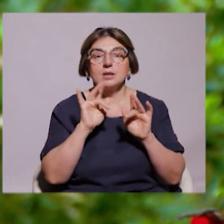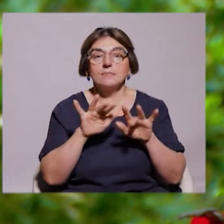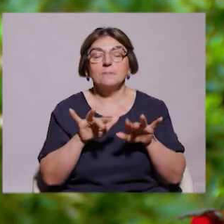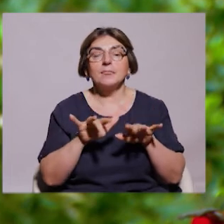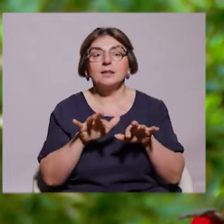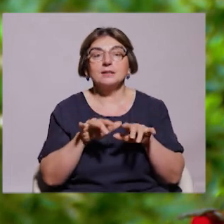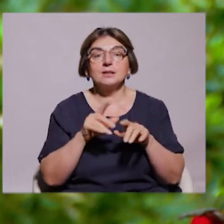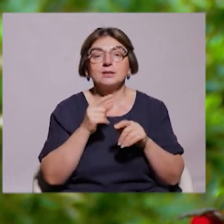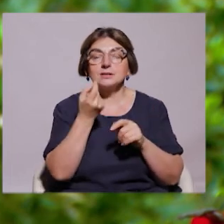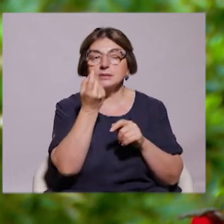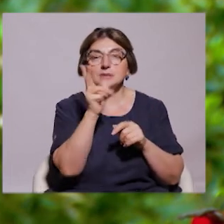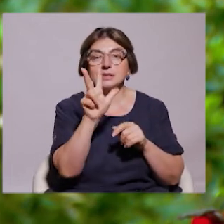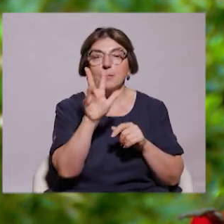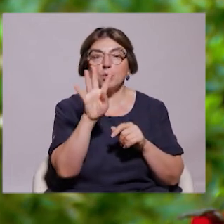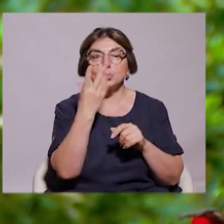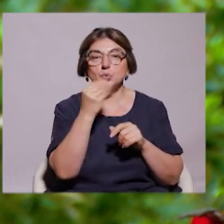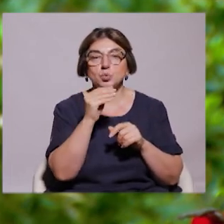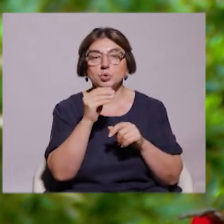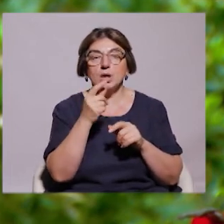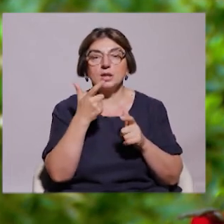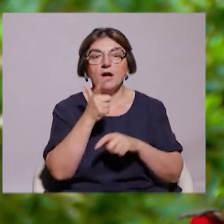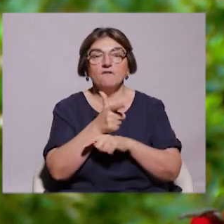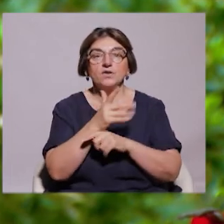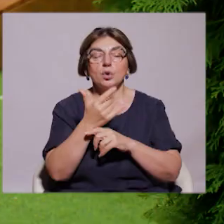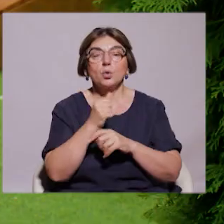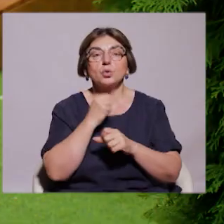3-4 წუთიან ვიდეოა, სადაც ძალიან მარტივად აიხსნება თუ როგორ